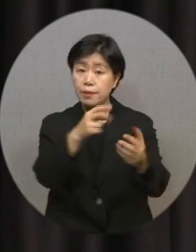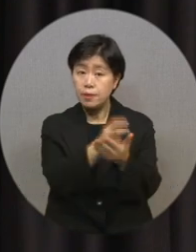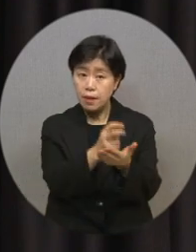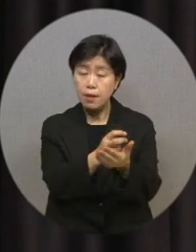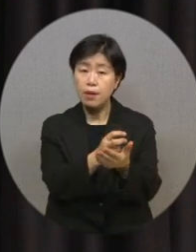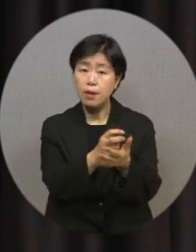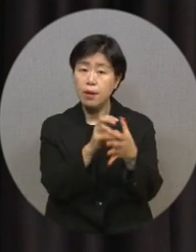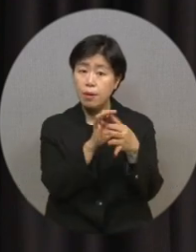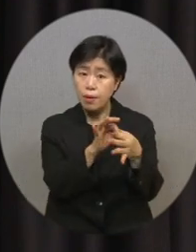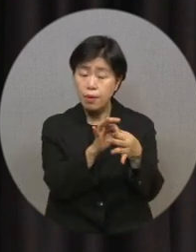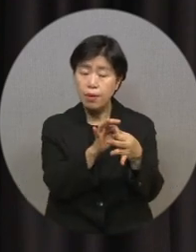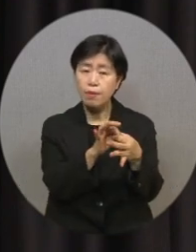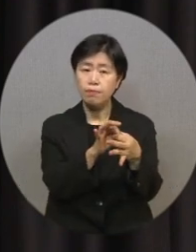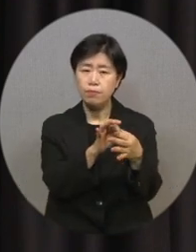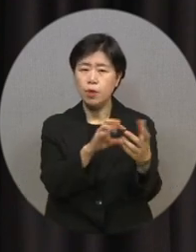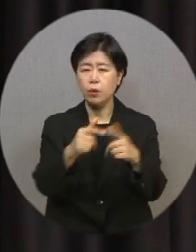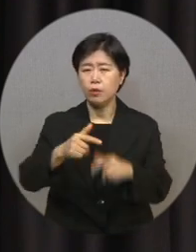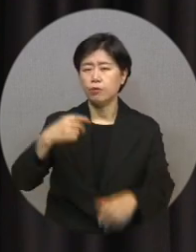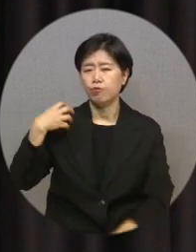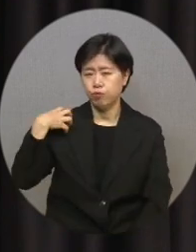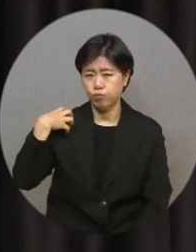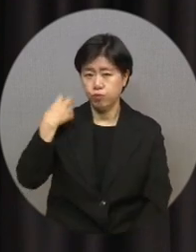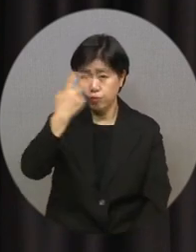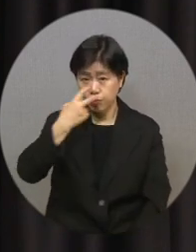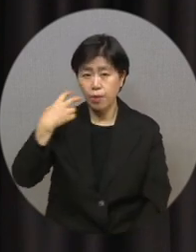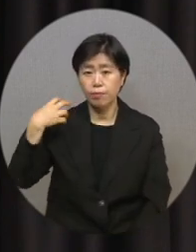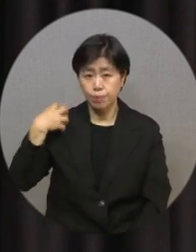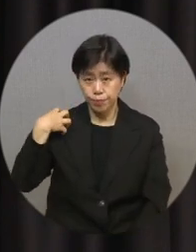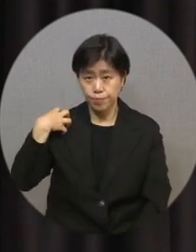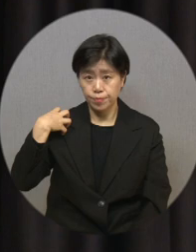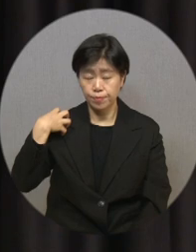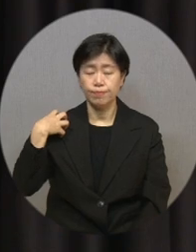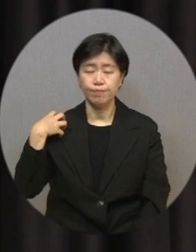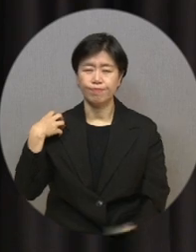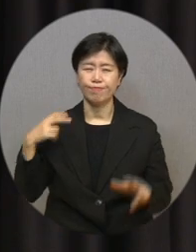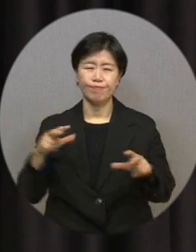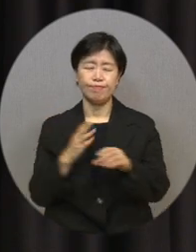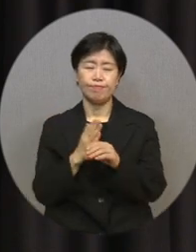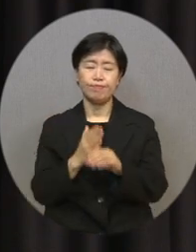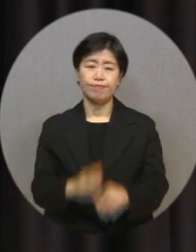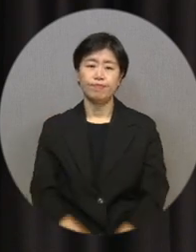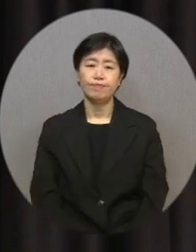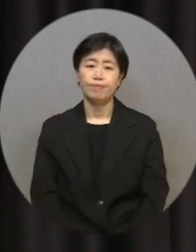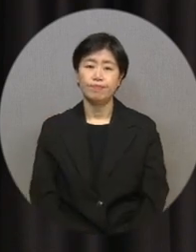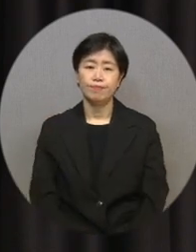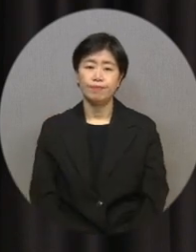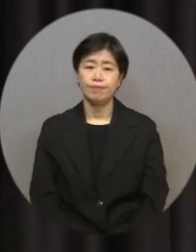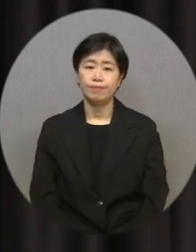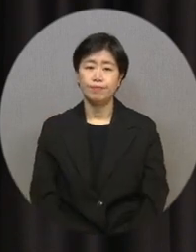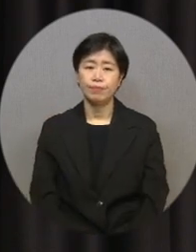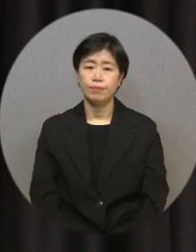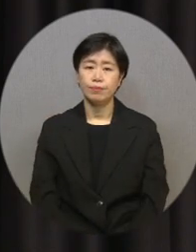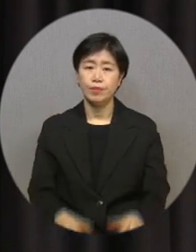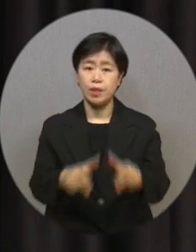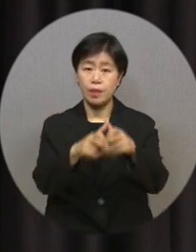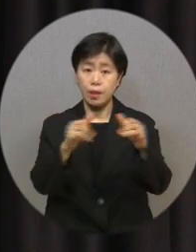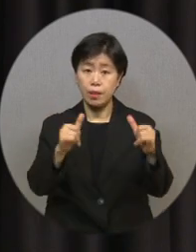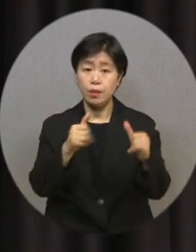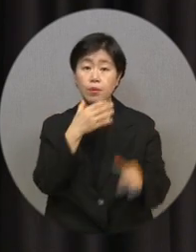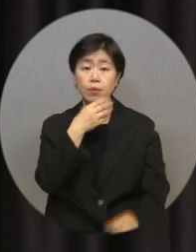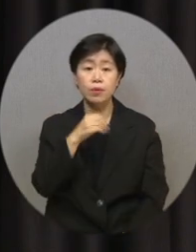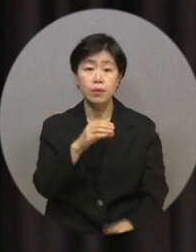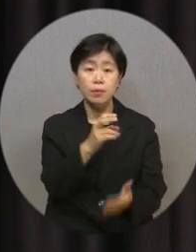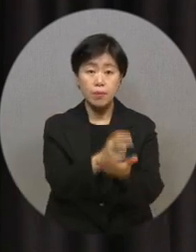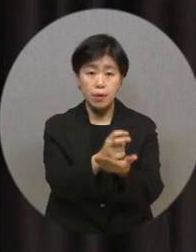정책을 그 수관 주관하는 그런 기관으로 지금 거듭나고 있고요 저희는 장인복 주보 29조 2에